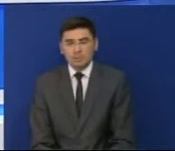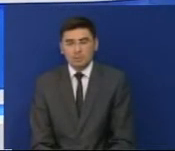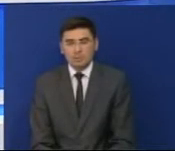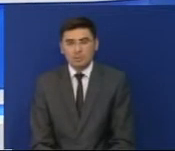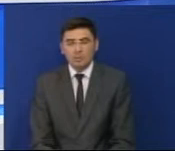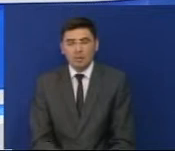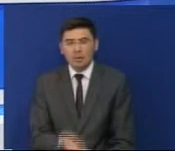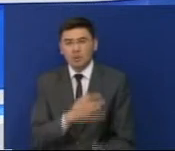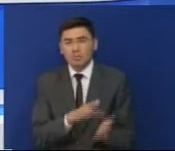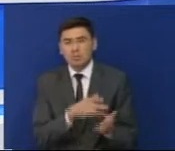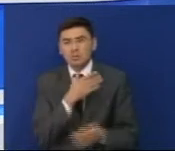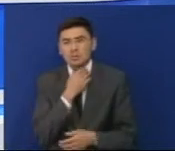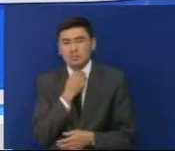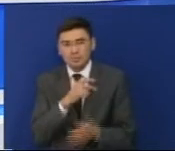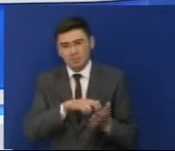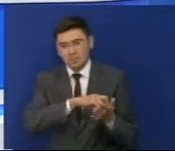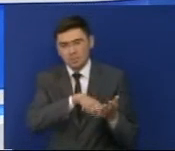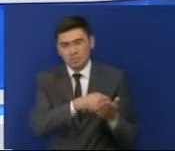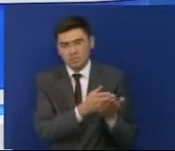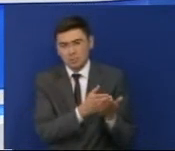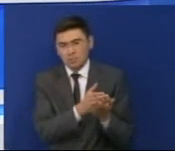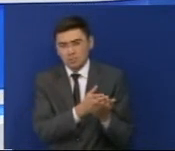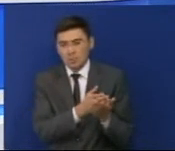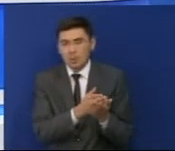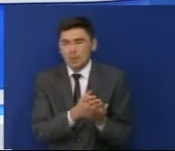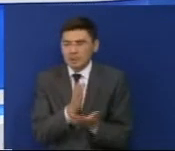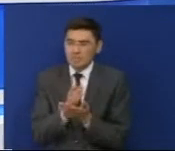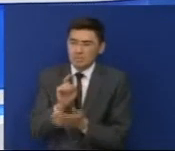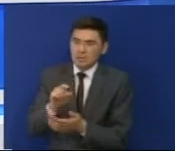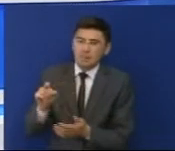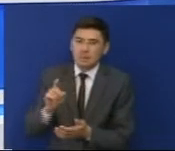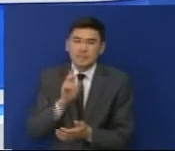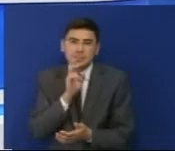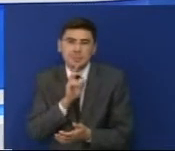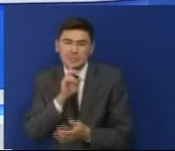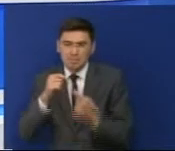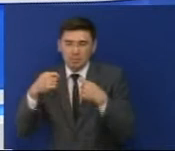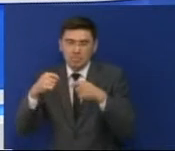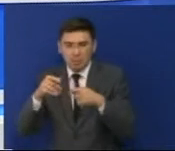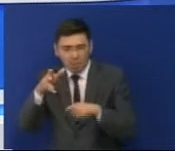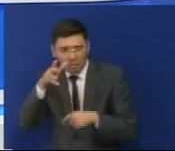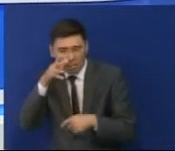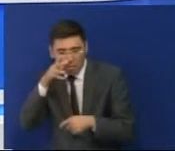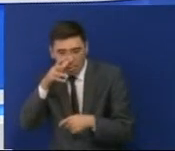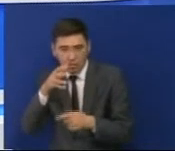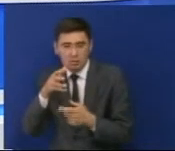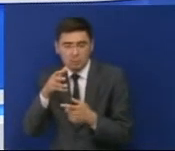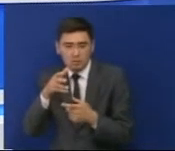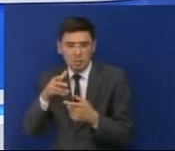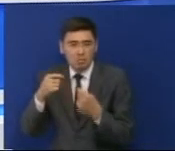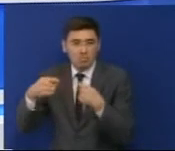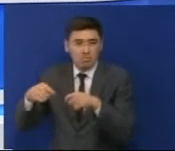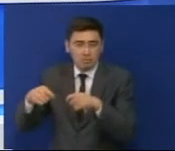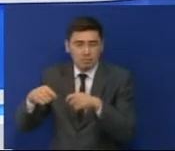Семей қаласының салық қызметкерлері жанар жағармайды заңсыз сату фактісін анықтады деп хабарлайды Алтай Ньюс. Мемлекеттік